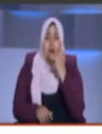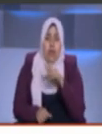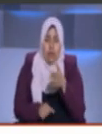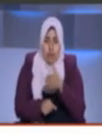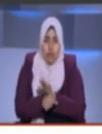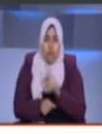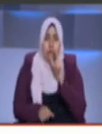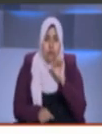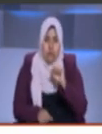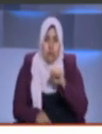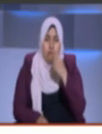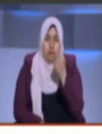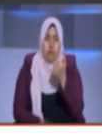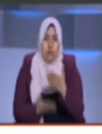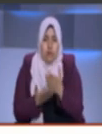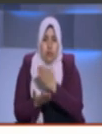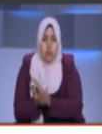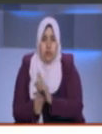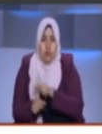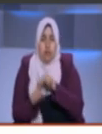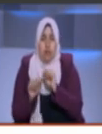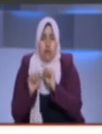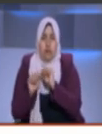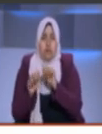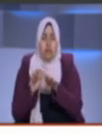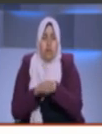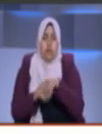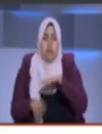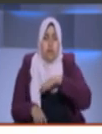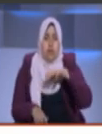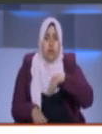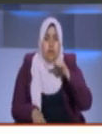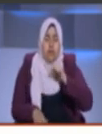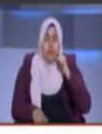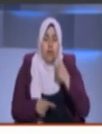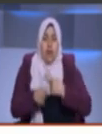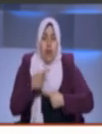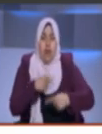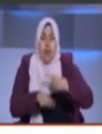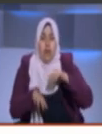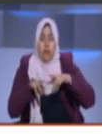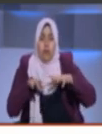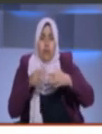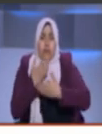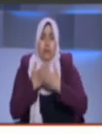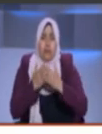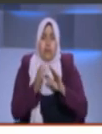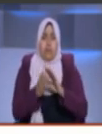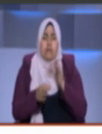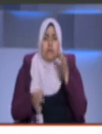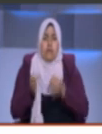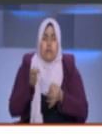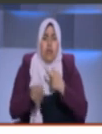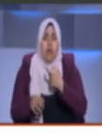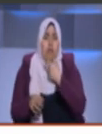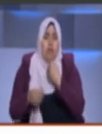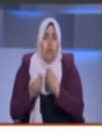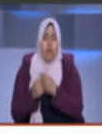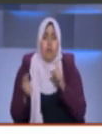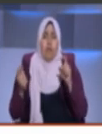أنا سأعود لهذه النقطة المتعلقة بالخشية من العودة لموجات جديدة واستراتيجية لندن في مواجهة